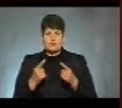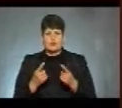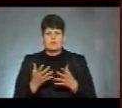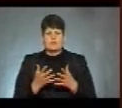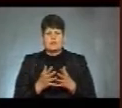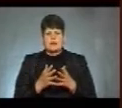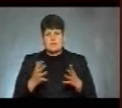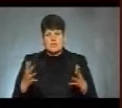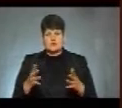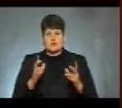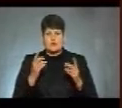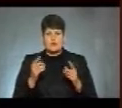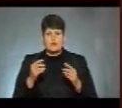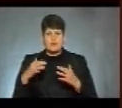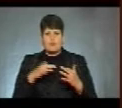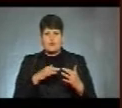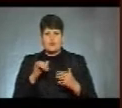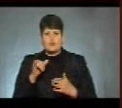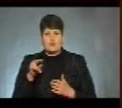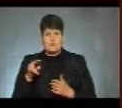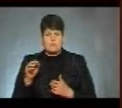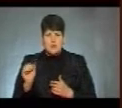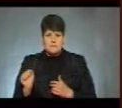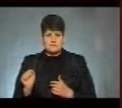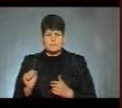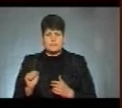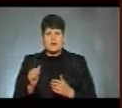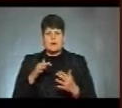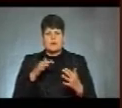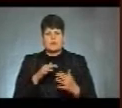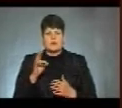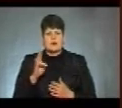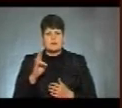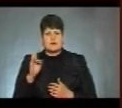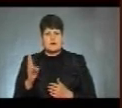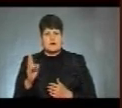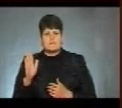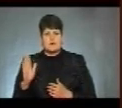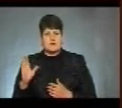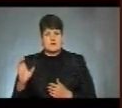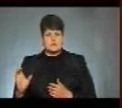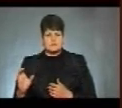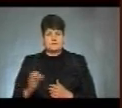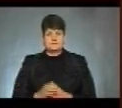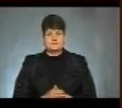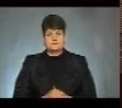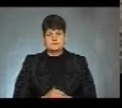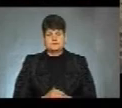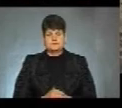УПА проти НКВС поблизу урочища Гурби, розповів співорганізатор гри Гурби Антонівці Василь Панькевич.